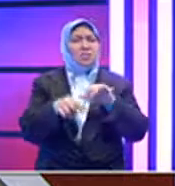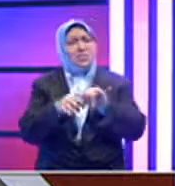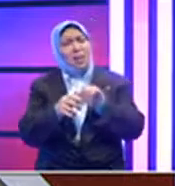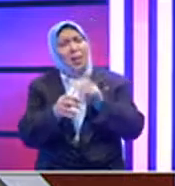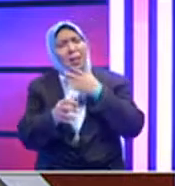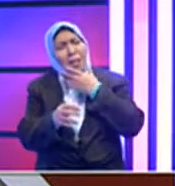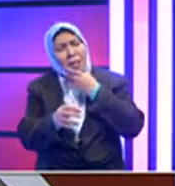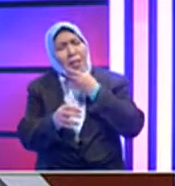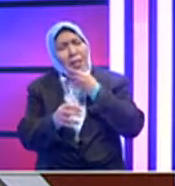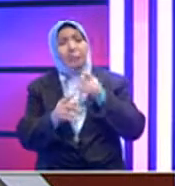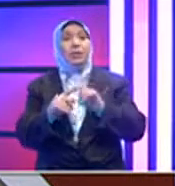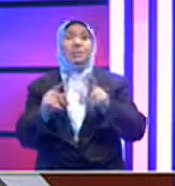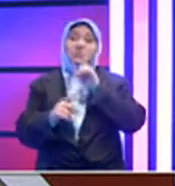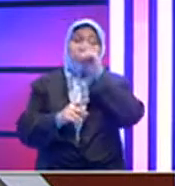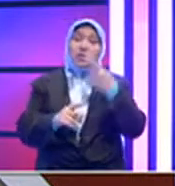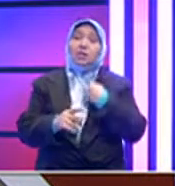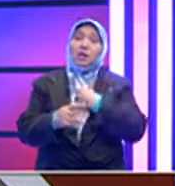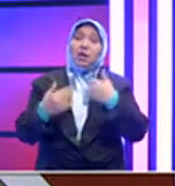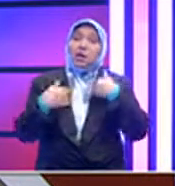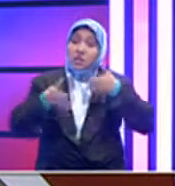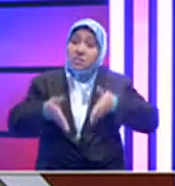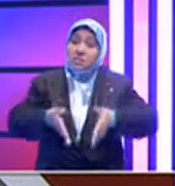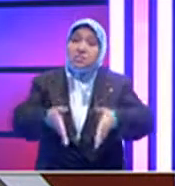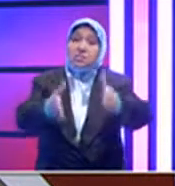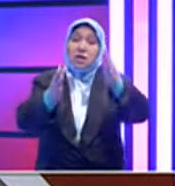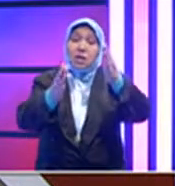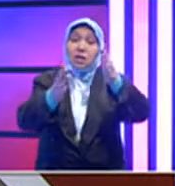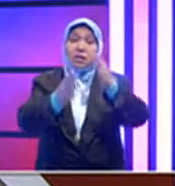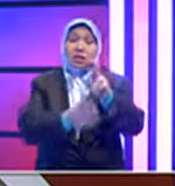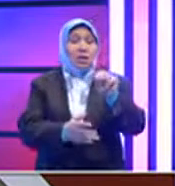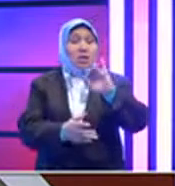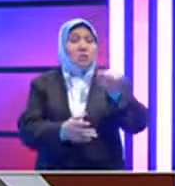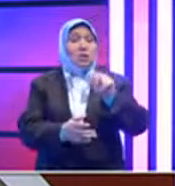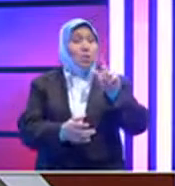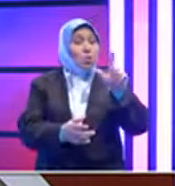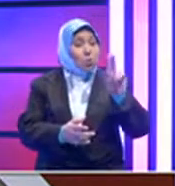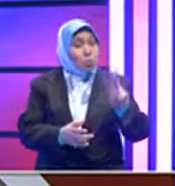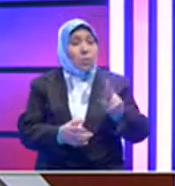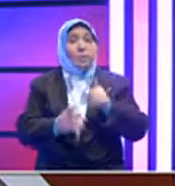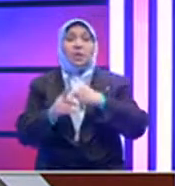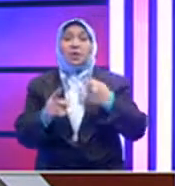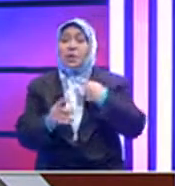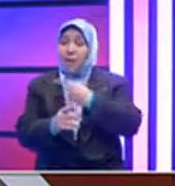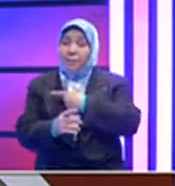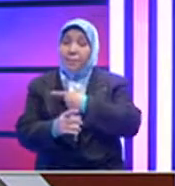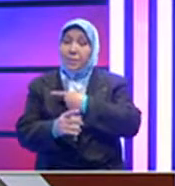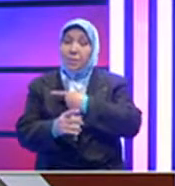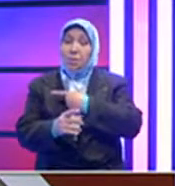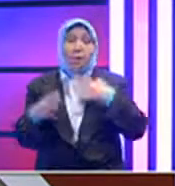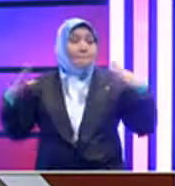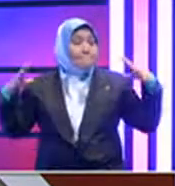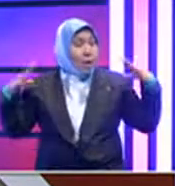Crocs ke sebenarnya kita berada pada jalan nah lu loh ya Nah lupa Sabila dekat kami itu malaikat